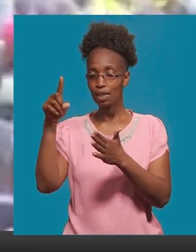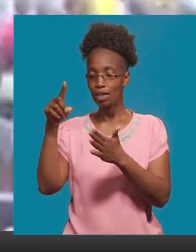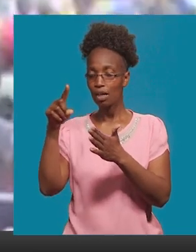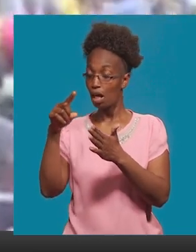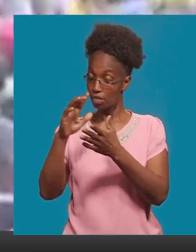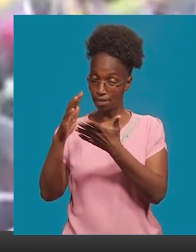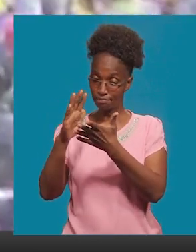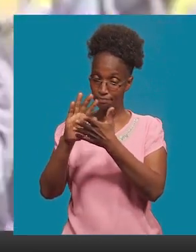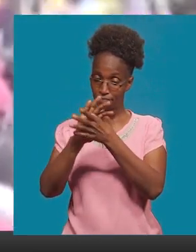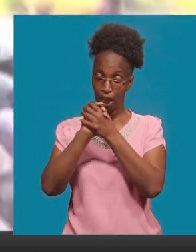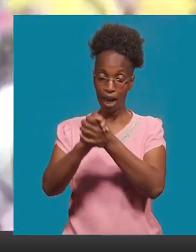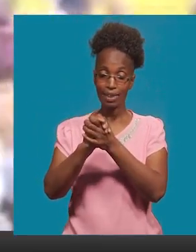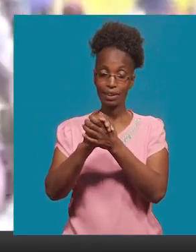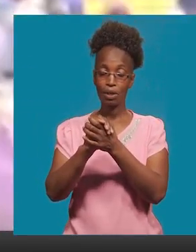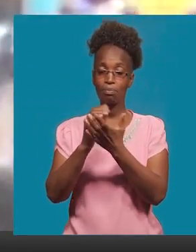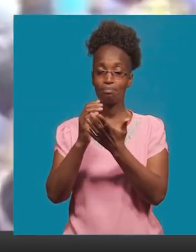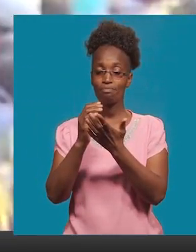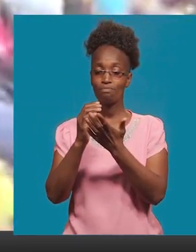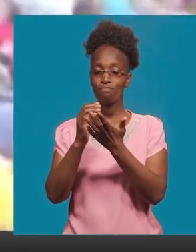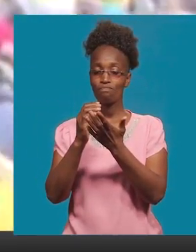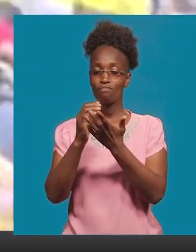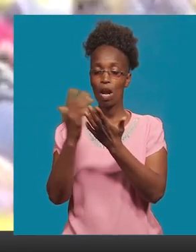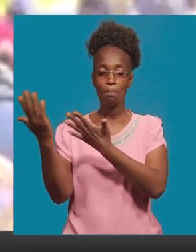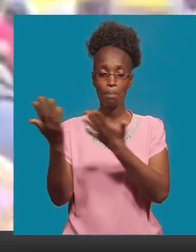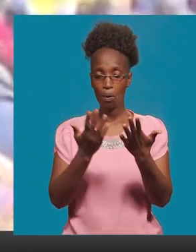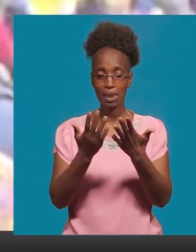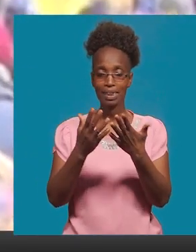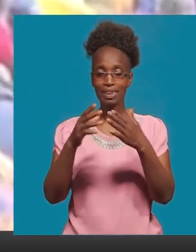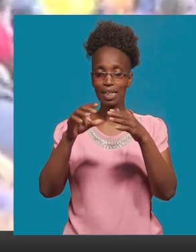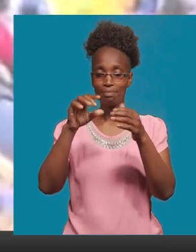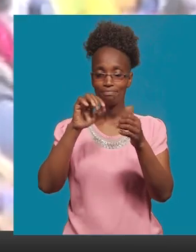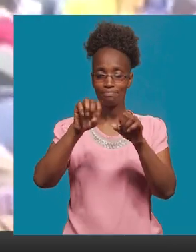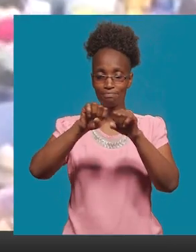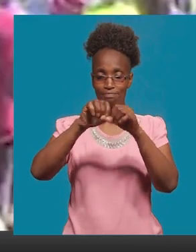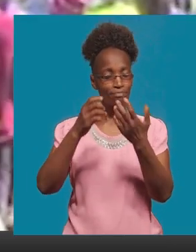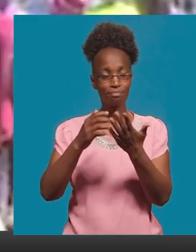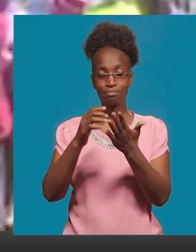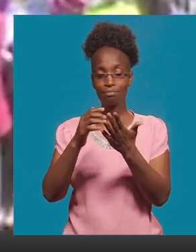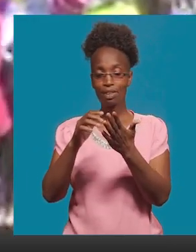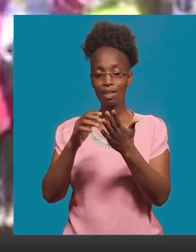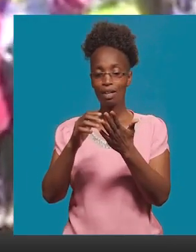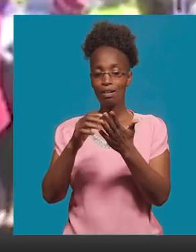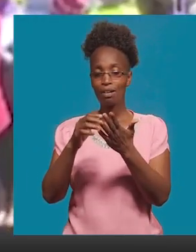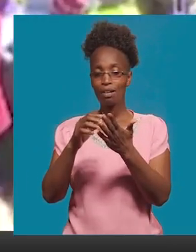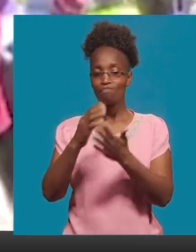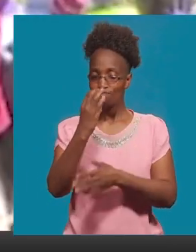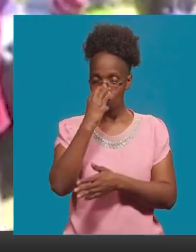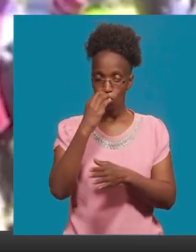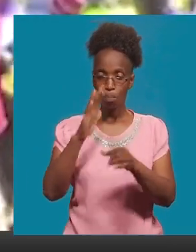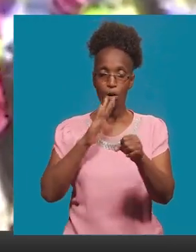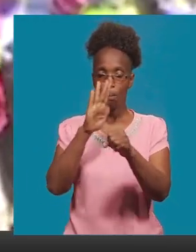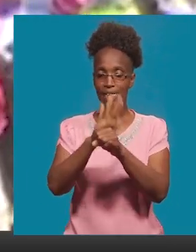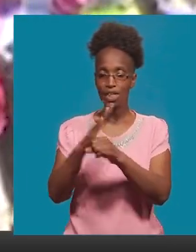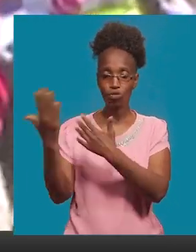utekelezwaji wa ajenda kunne, matukio yanayosababisha ugali wa maisha. Ruto akiahidi kufufua